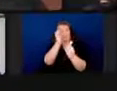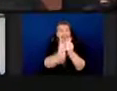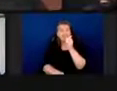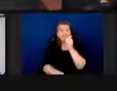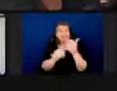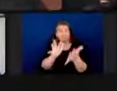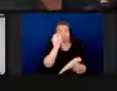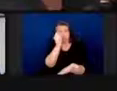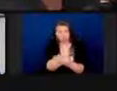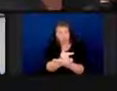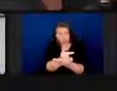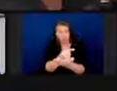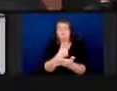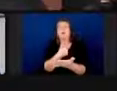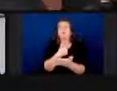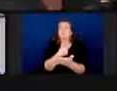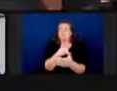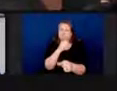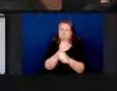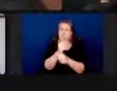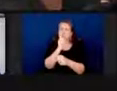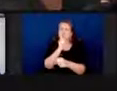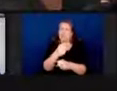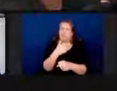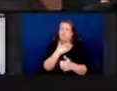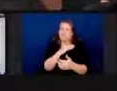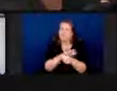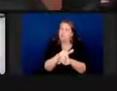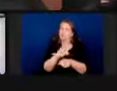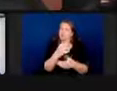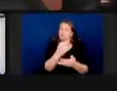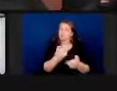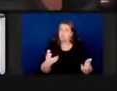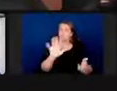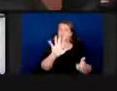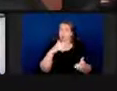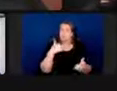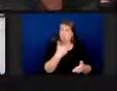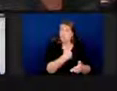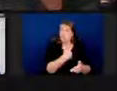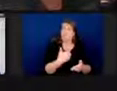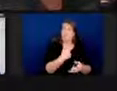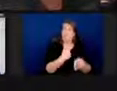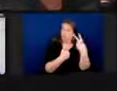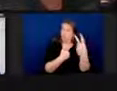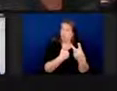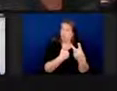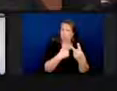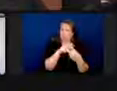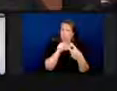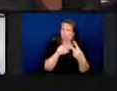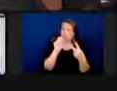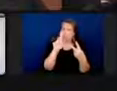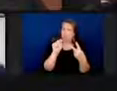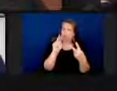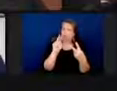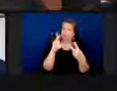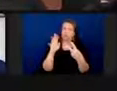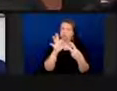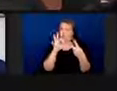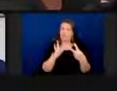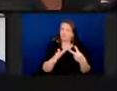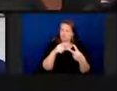ونحن قلنا بأن هنالك حاجة لحشد الموارد،